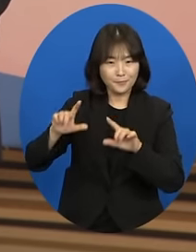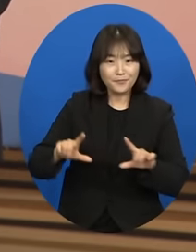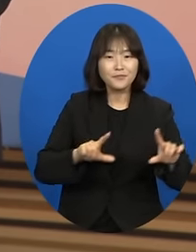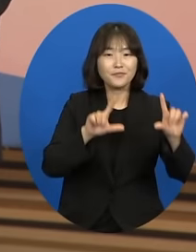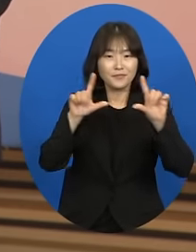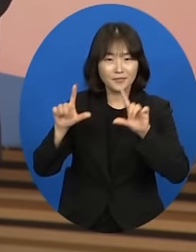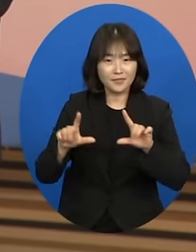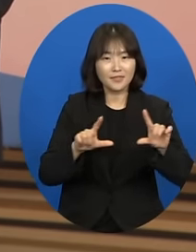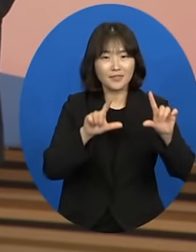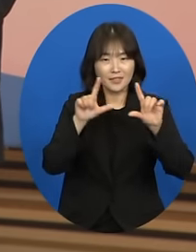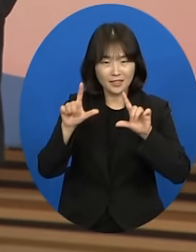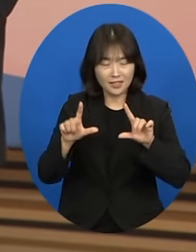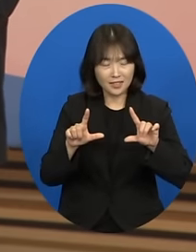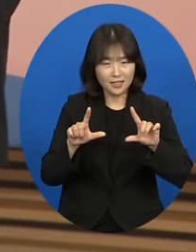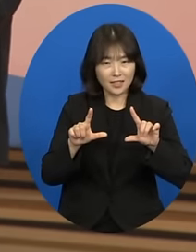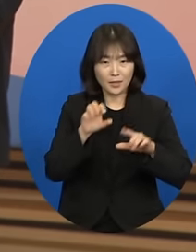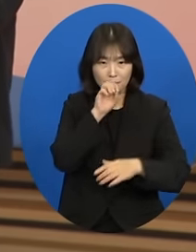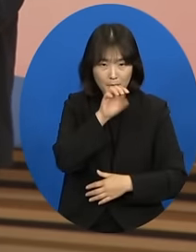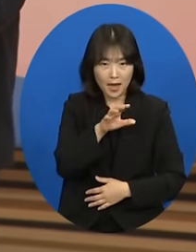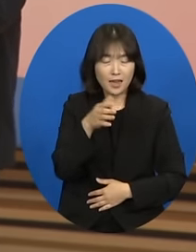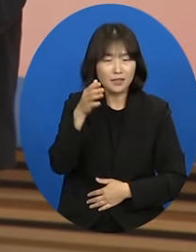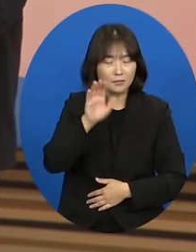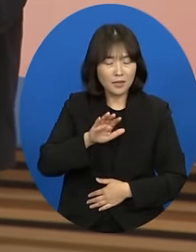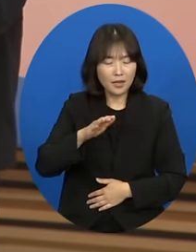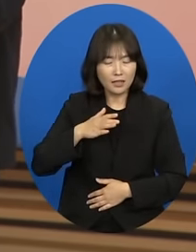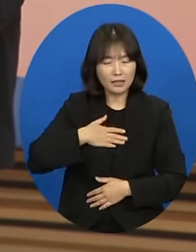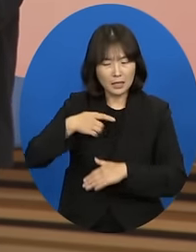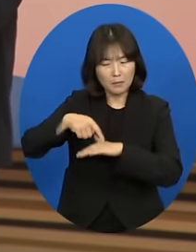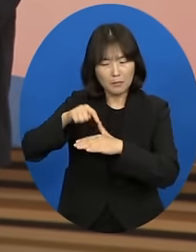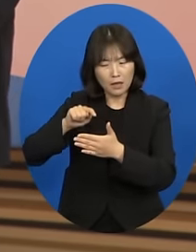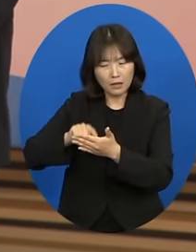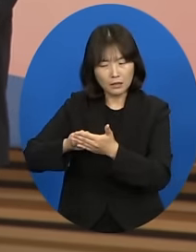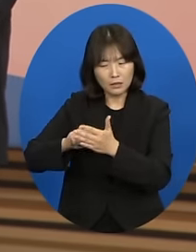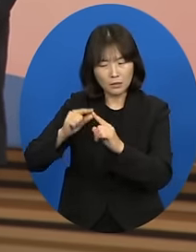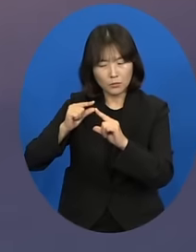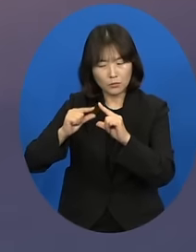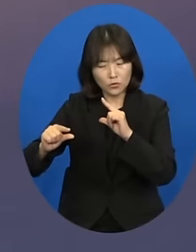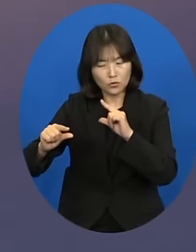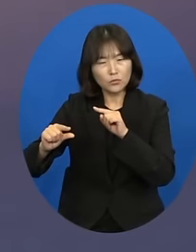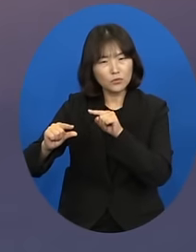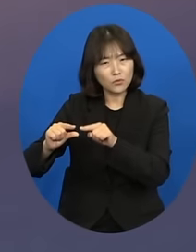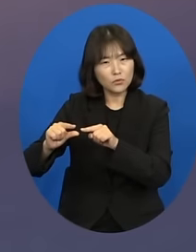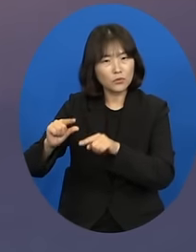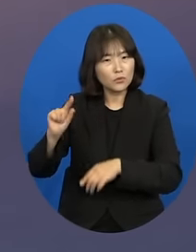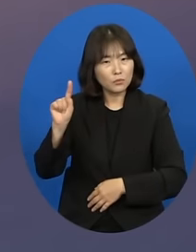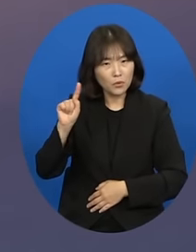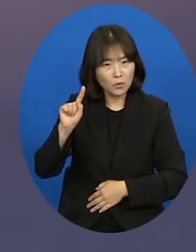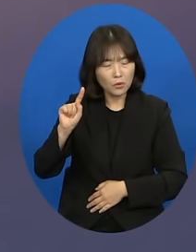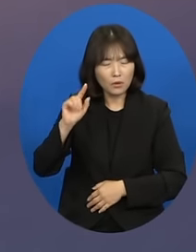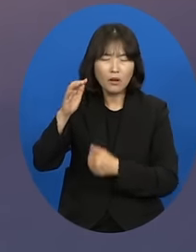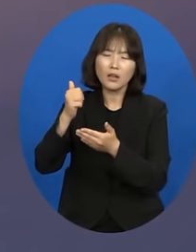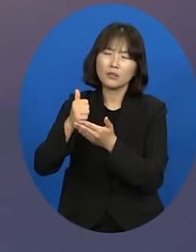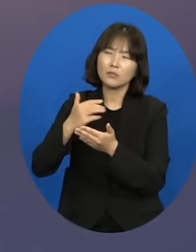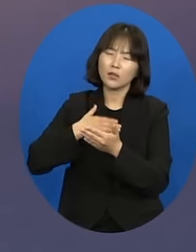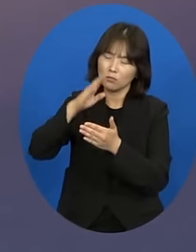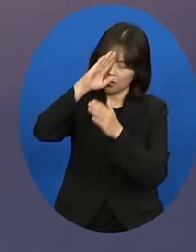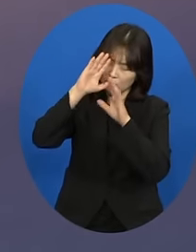하면서 제가 한편에 가지고 있는 마음의 어려운 부분이죠. 하나님 나도